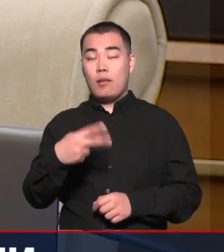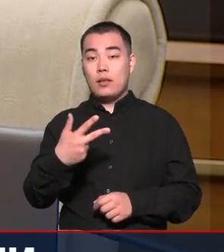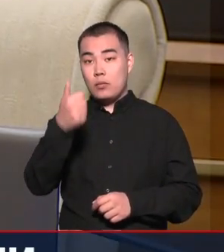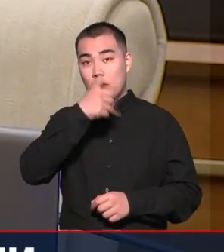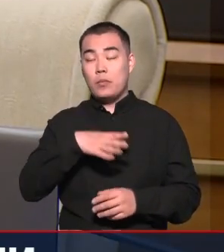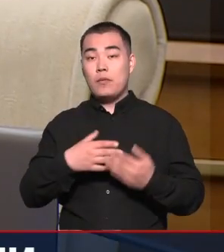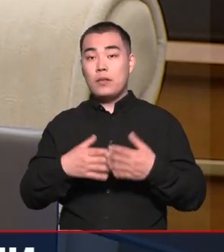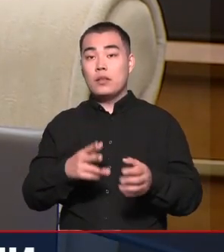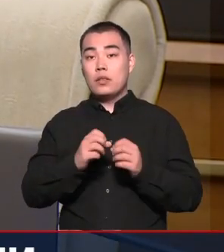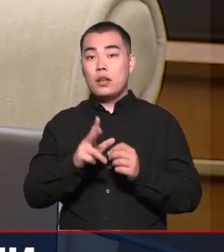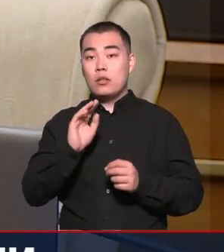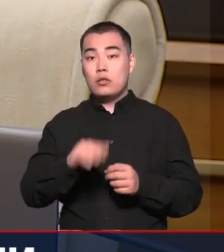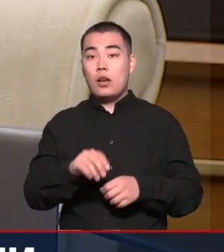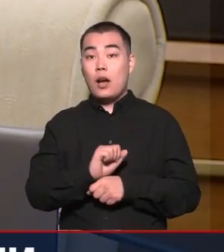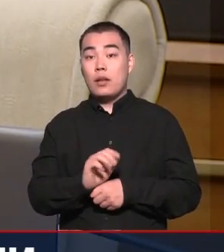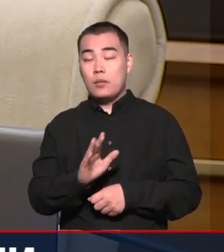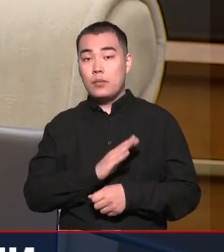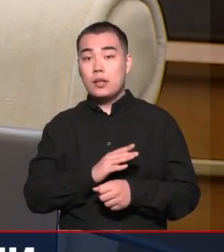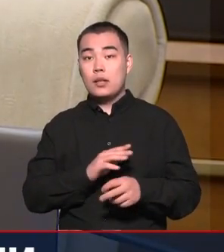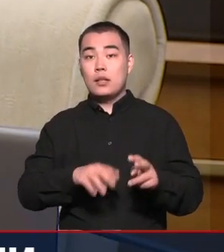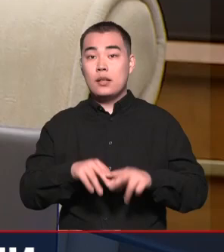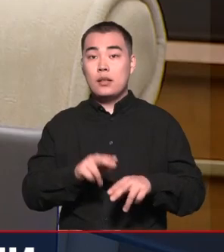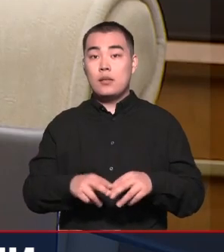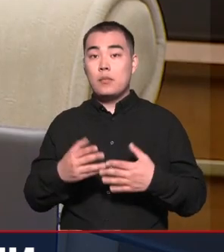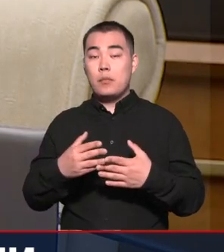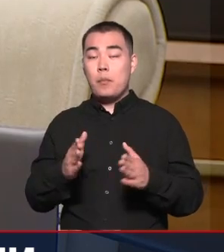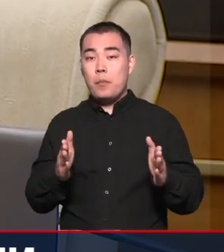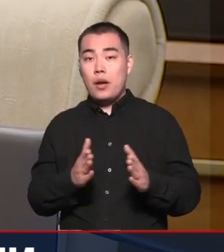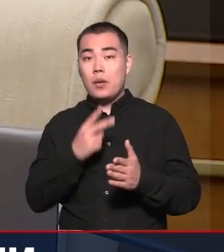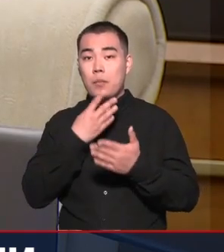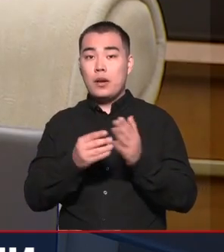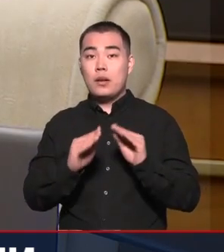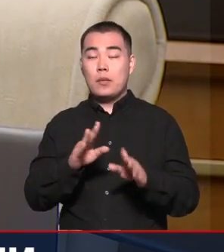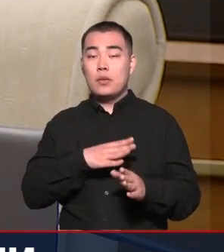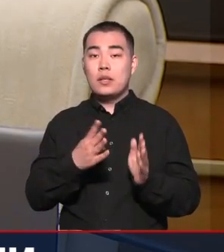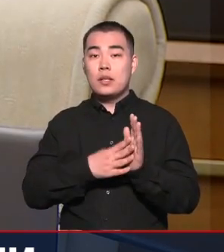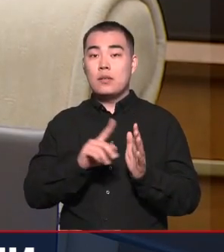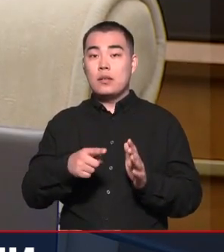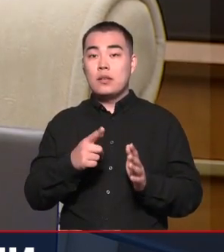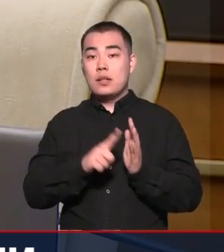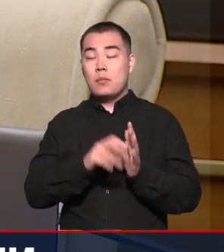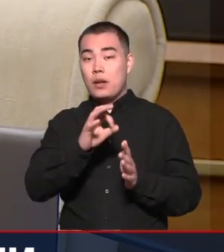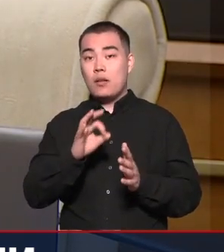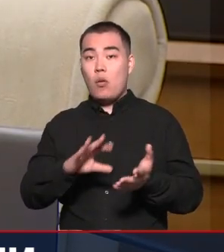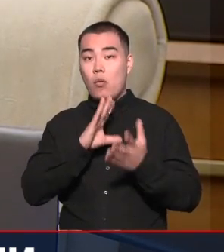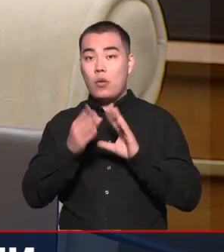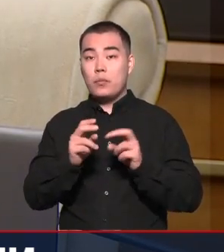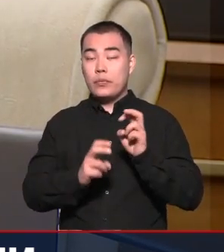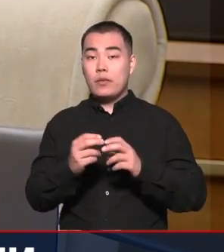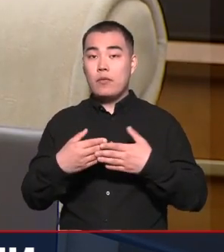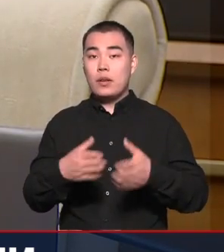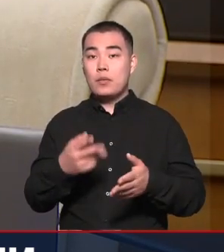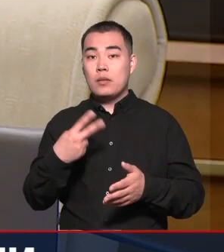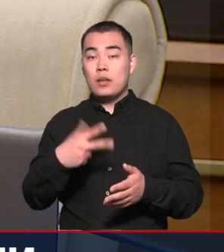было выпущено 13 тысяч автомобилей, собранных мелкоузловым способом. Это всего 9,7% от общего объема выпуска в